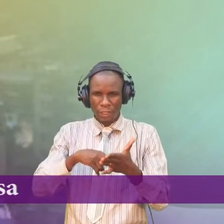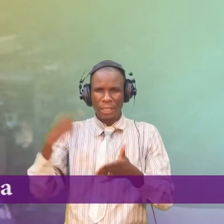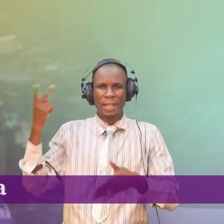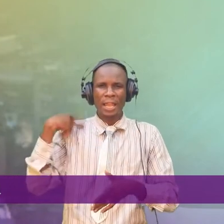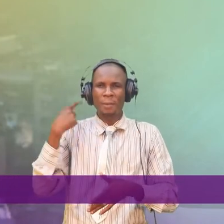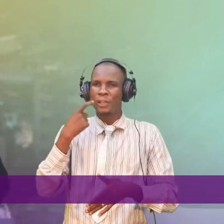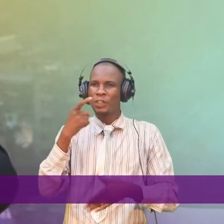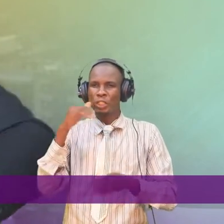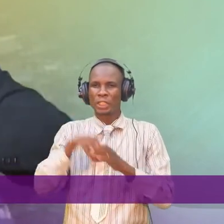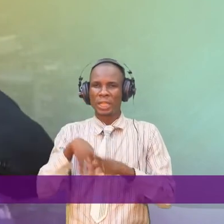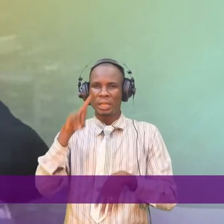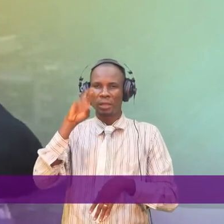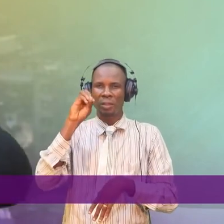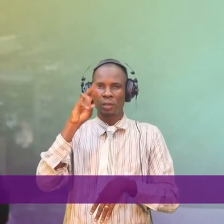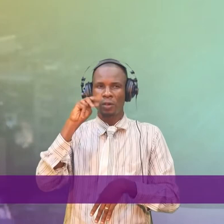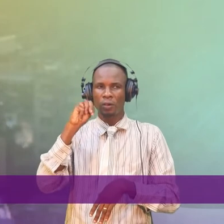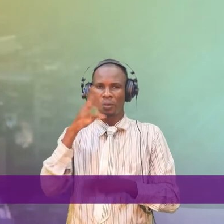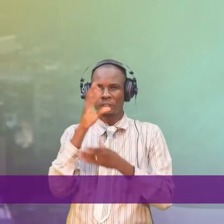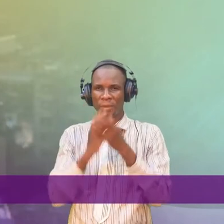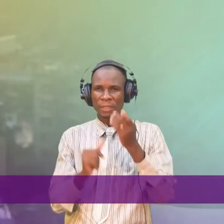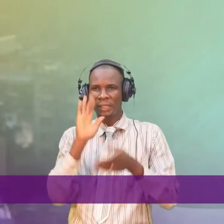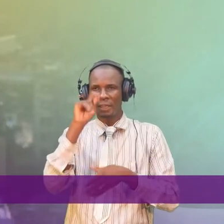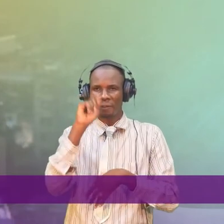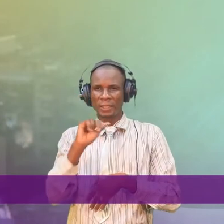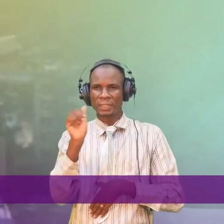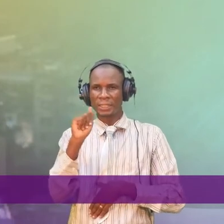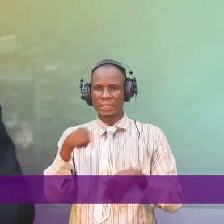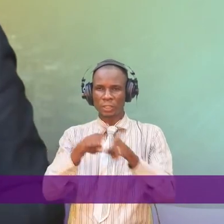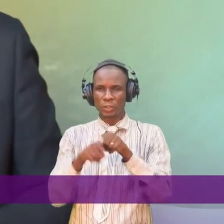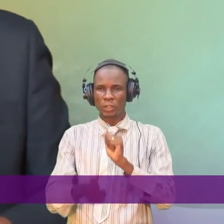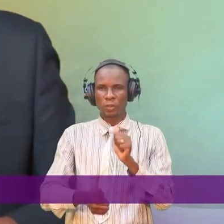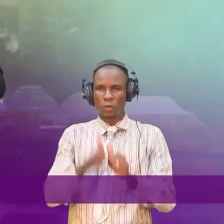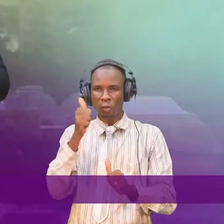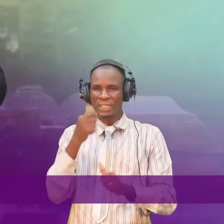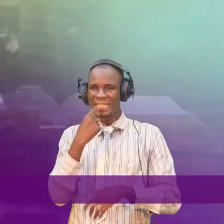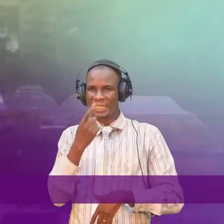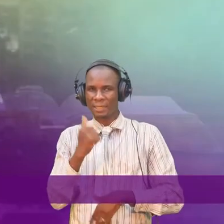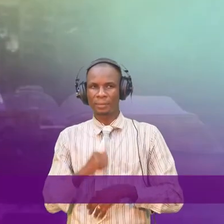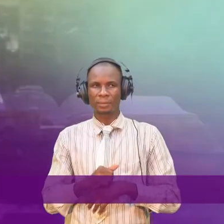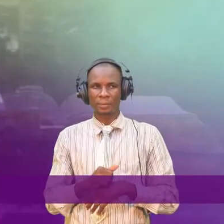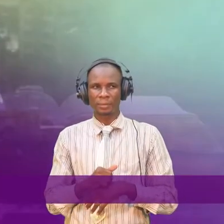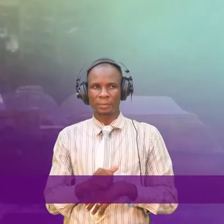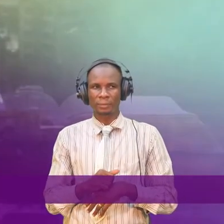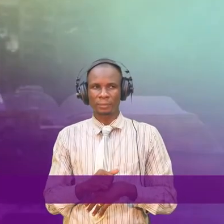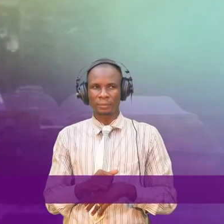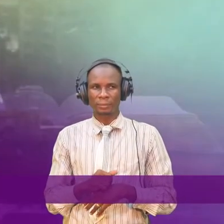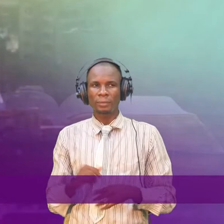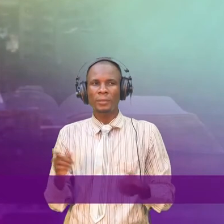Yesu alichukua hatua ya kwanza, akaja akutane nasi ili tuweze kupatanishwa na